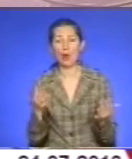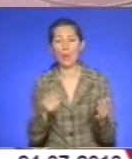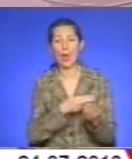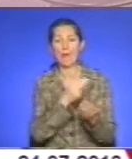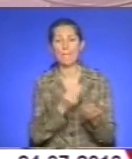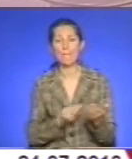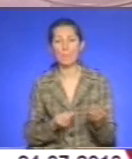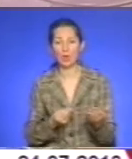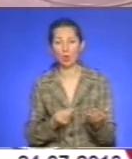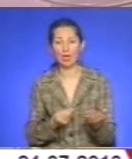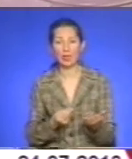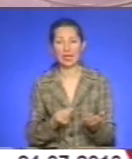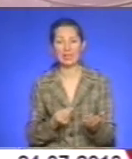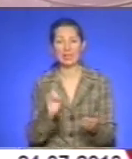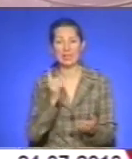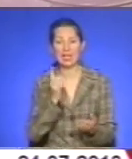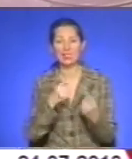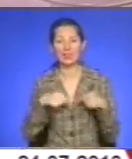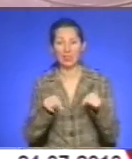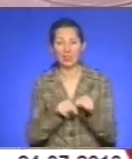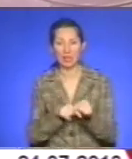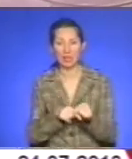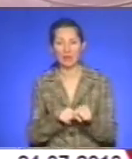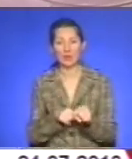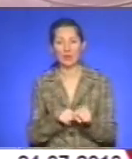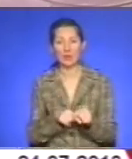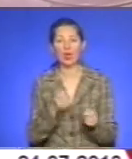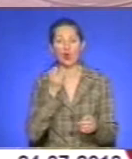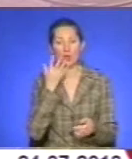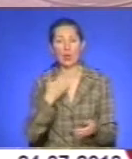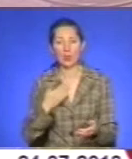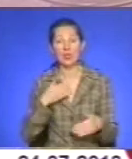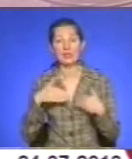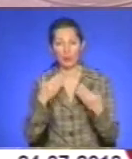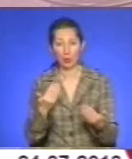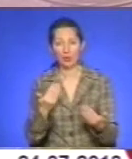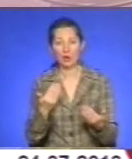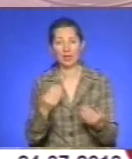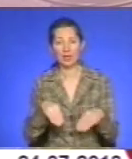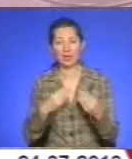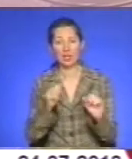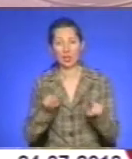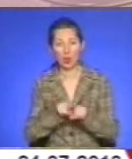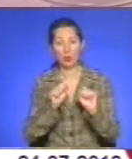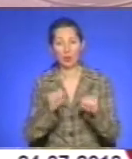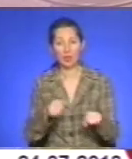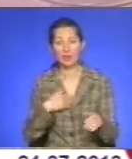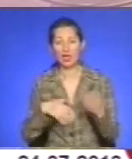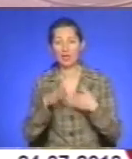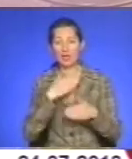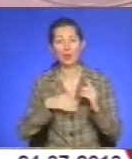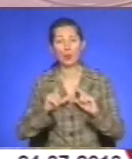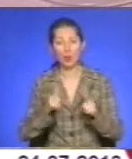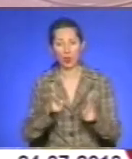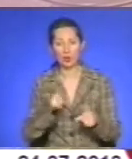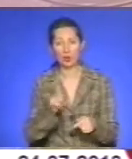малюночками дитячі відділення, одне з дитячих відділень. І коли мені запропонували, дали таку можливість, то я з радістю погодилась,